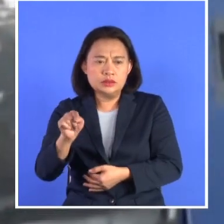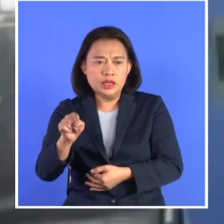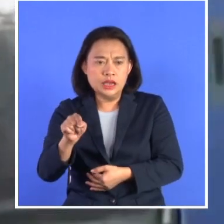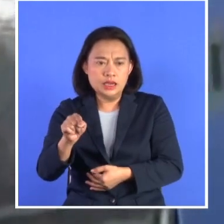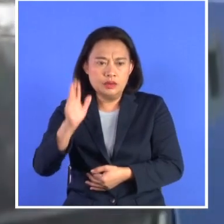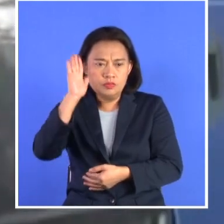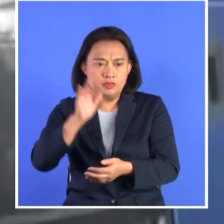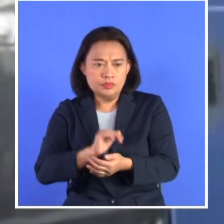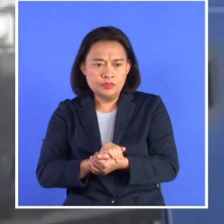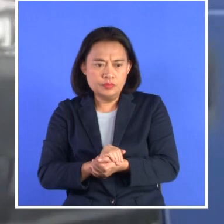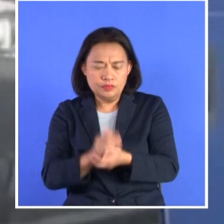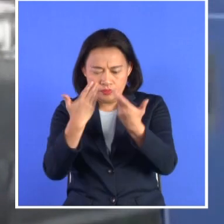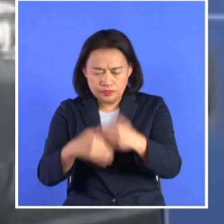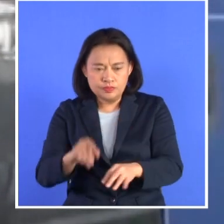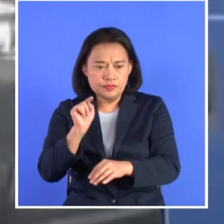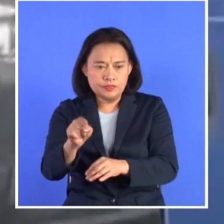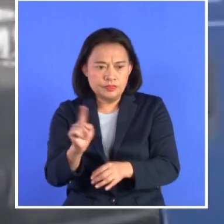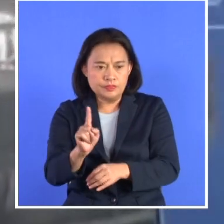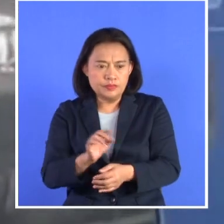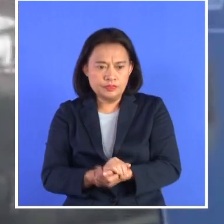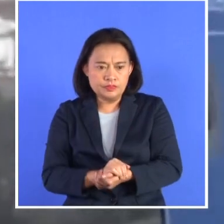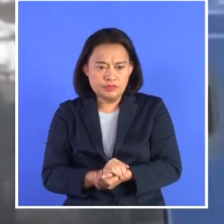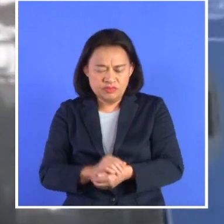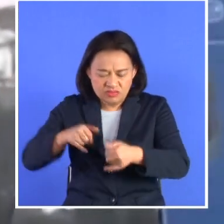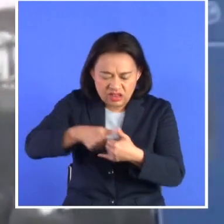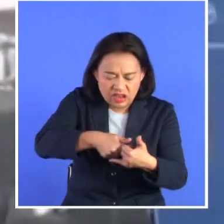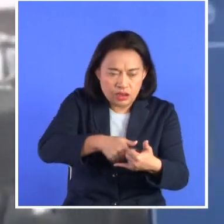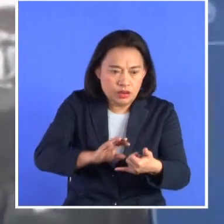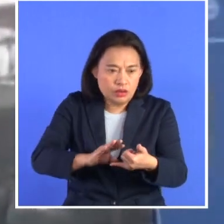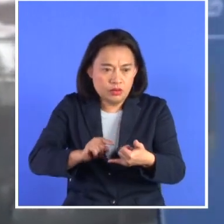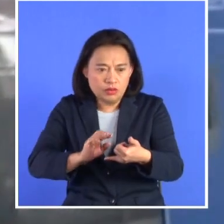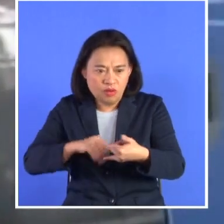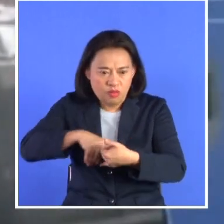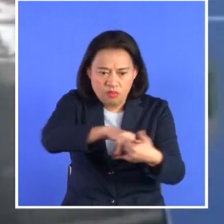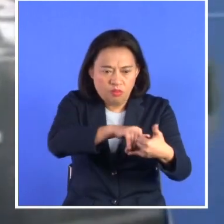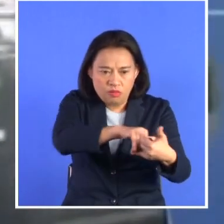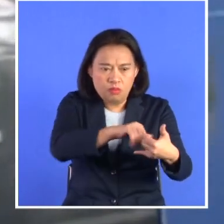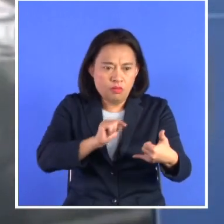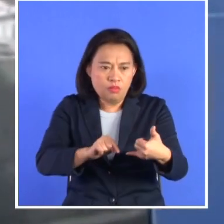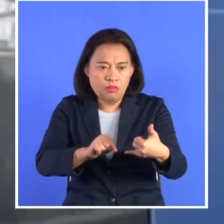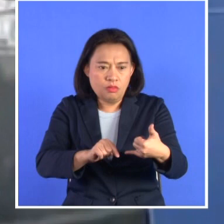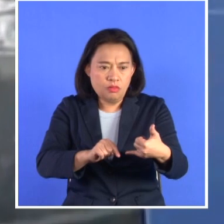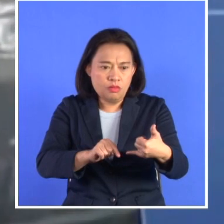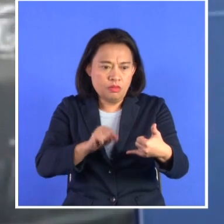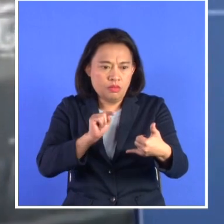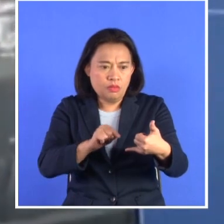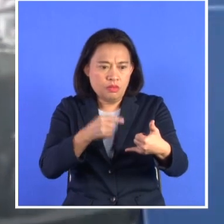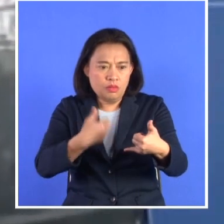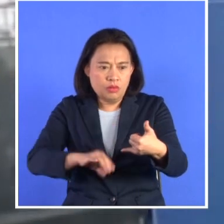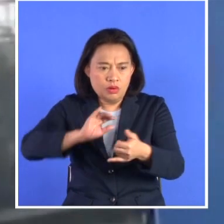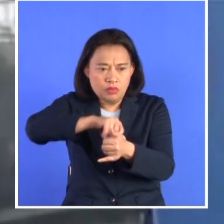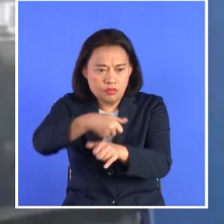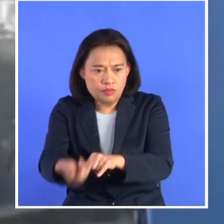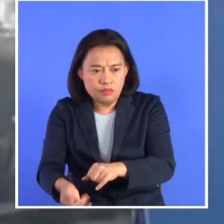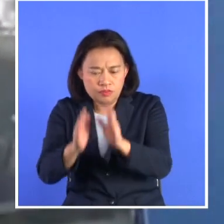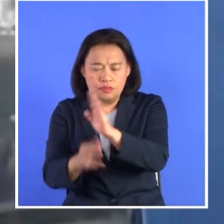ดันปั๊บนี่นะฮะควานอยู่ข้างบนนะฮะนี่คนกำลังจะไปอาหารช้างเนี่ยช้างมันดันเลยแล้วเอางวงนี่ดันคนก็ล้มอย่างน้อย 2